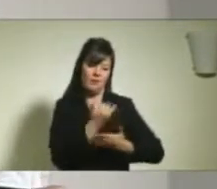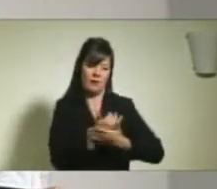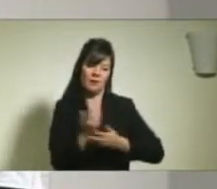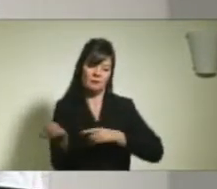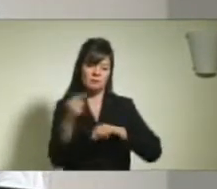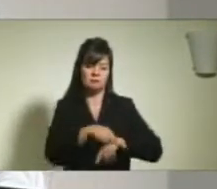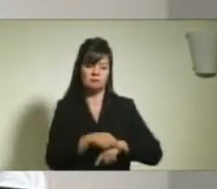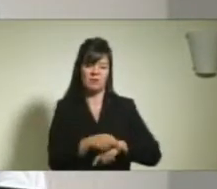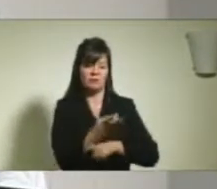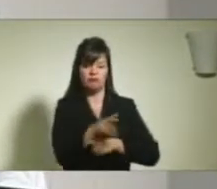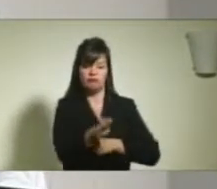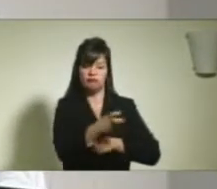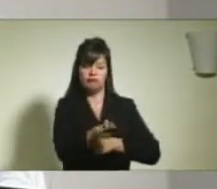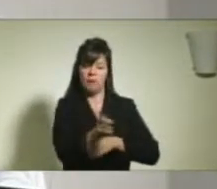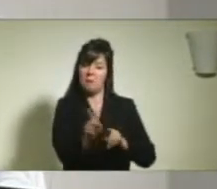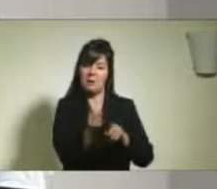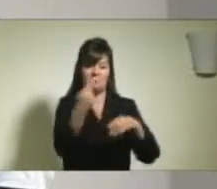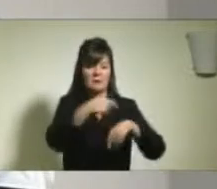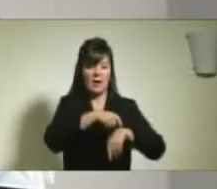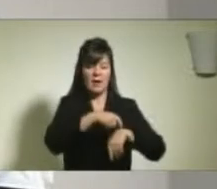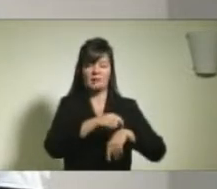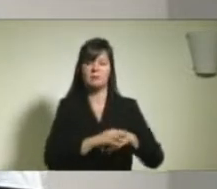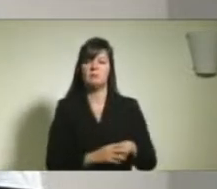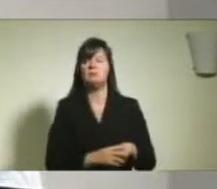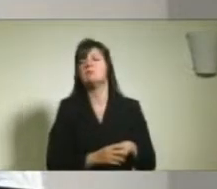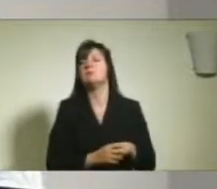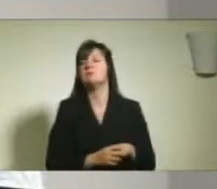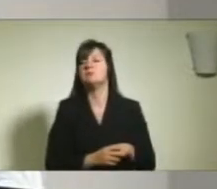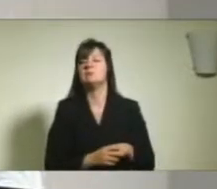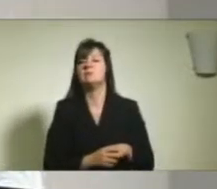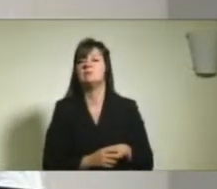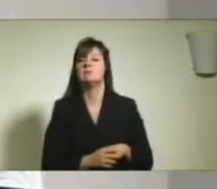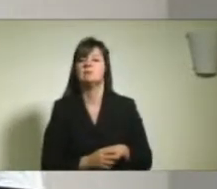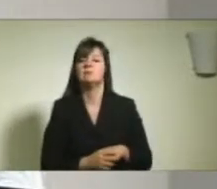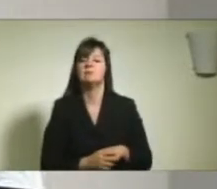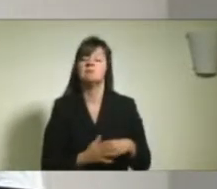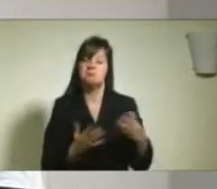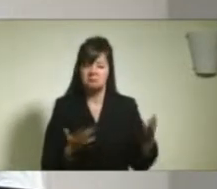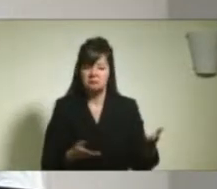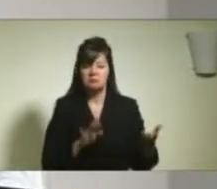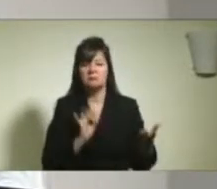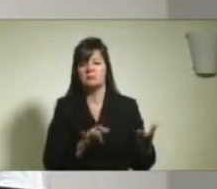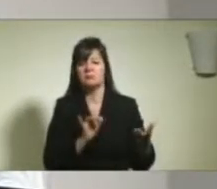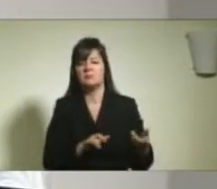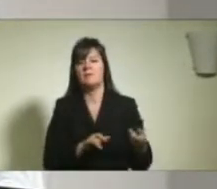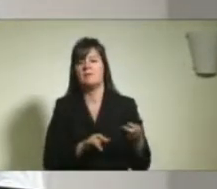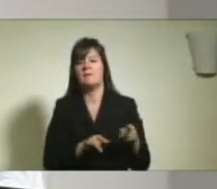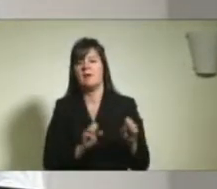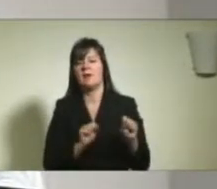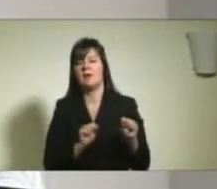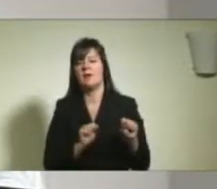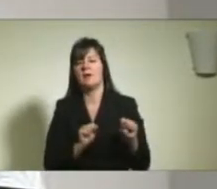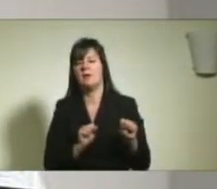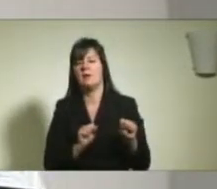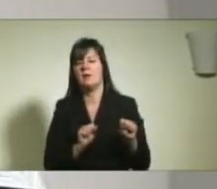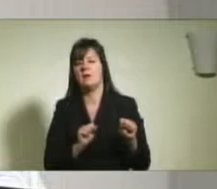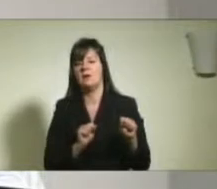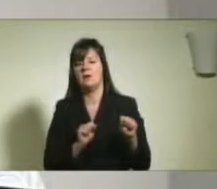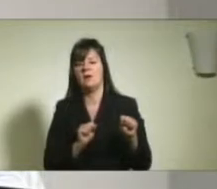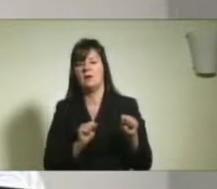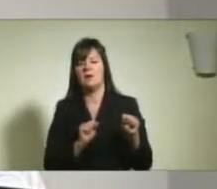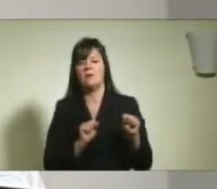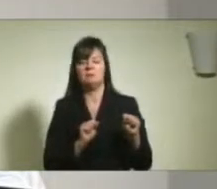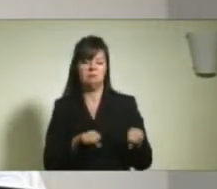elle fait les deux en même temps et par conséquent ça me permet de faire la transition vers autre